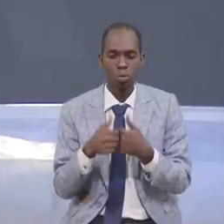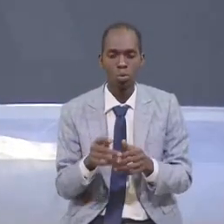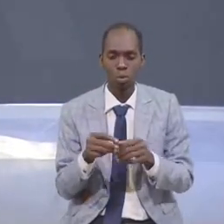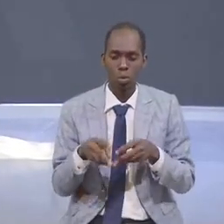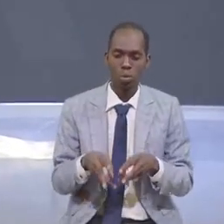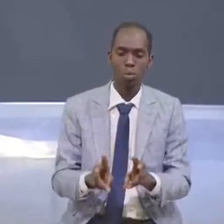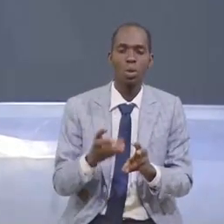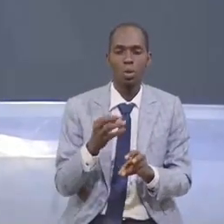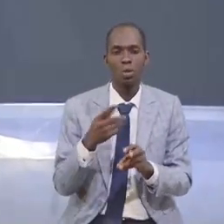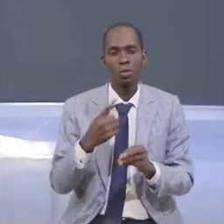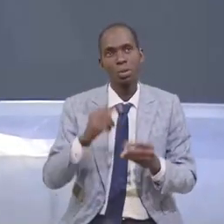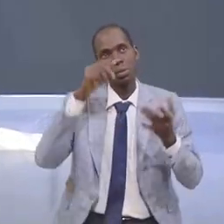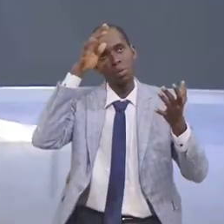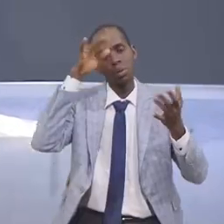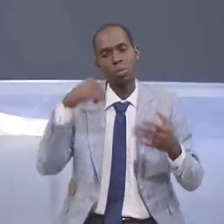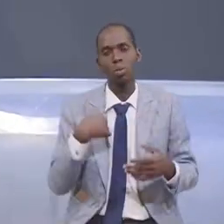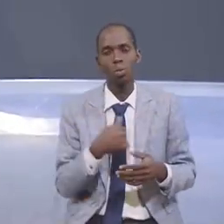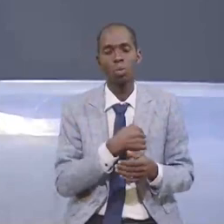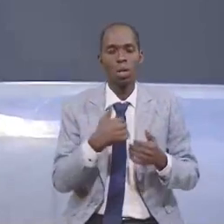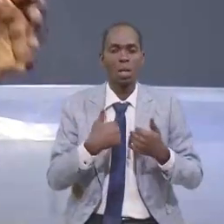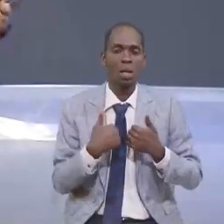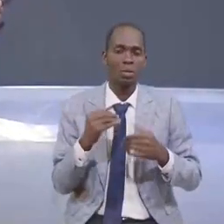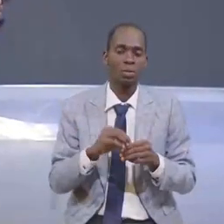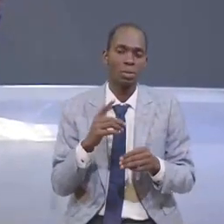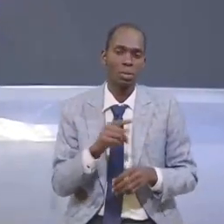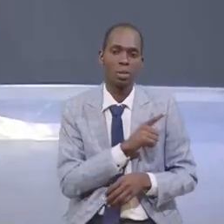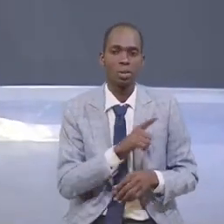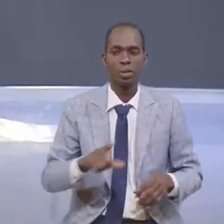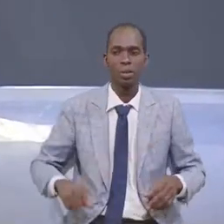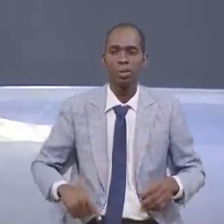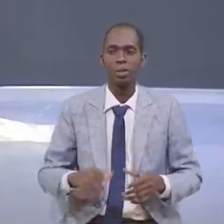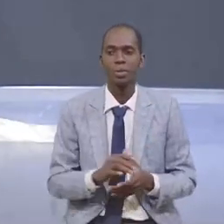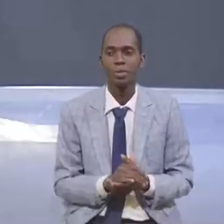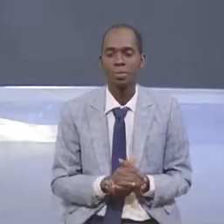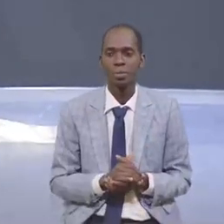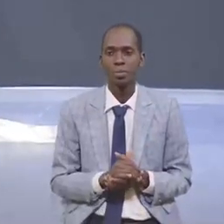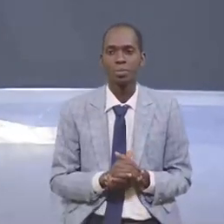Pour que nous ne perdons donc pas le fil de l'espérance que nous avons dans le Seigneur.